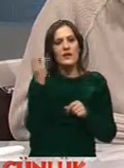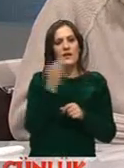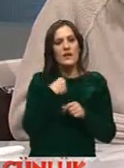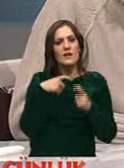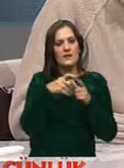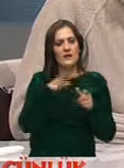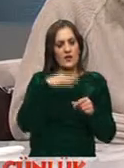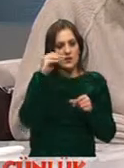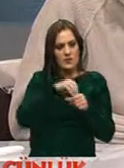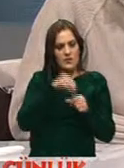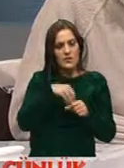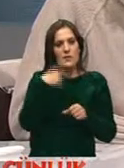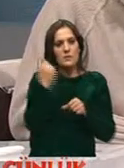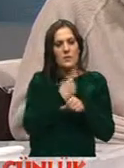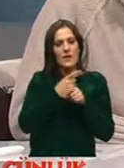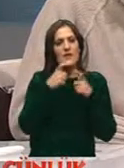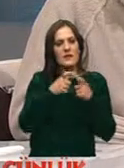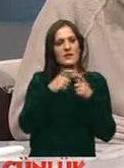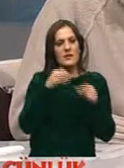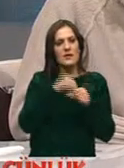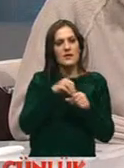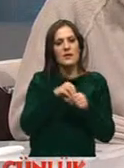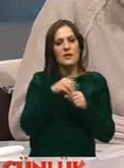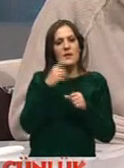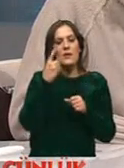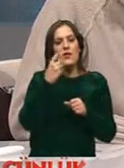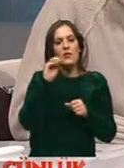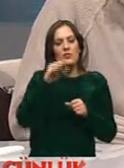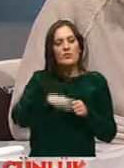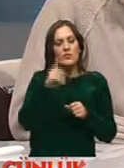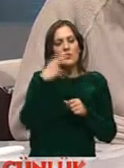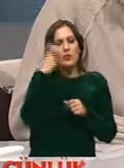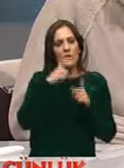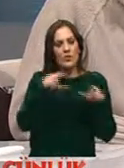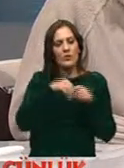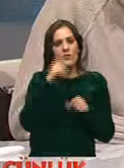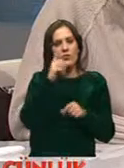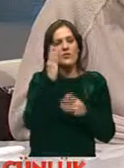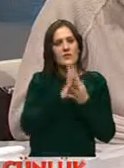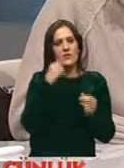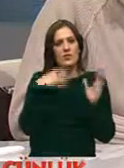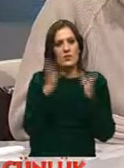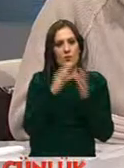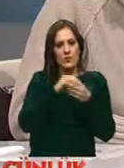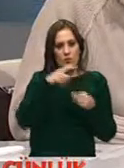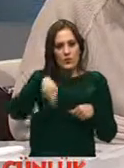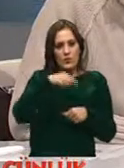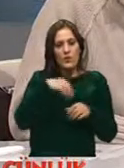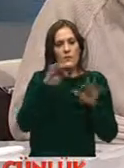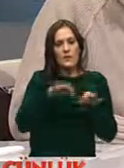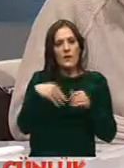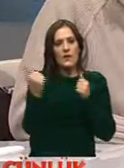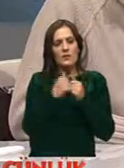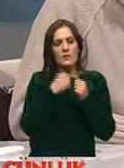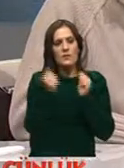var içerisinde. Bir tane CD'de bir minik bir çocuk korosuyla, küçük 9 kişilik bir toplulukla piyano